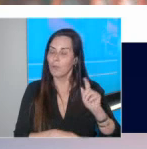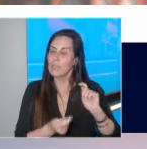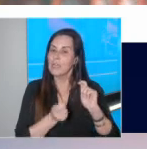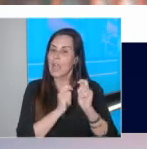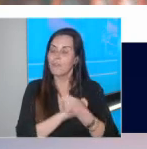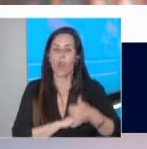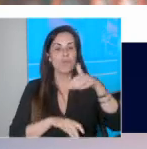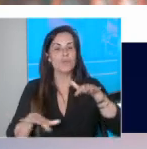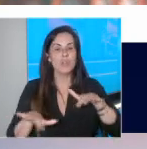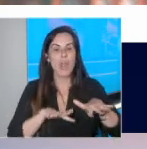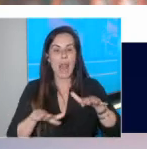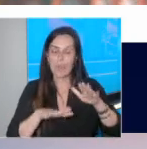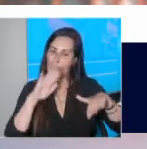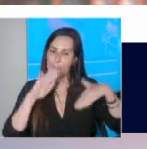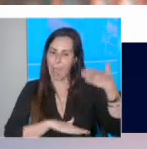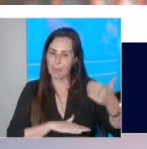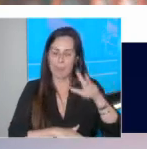להפוך לראש ממשלת סינגפור הבא,